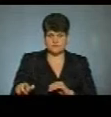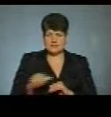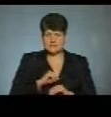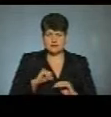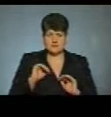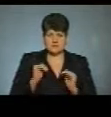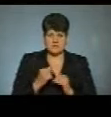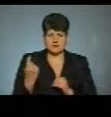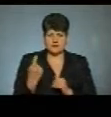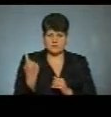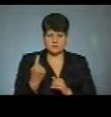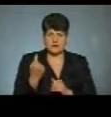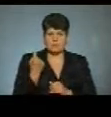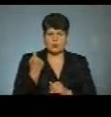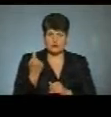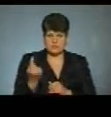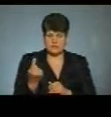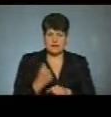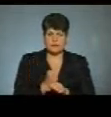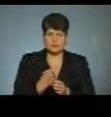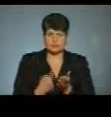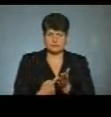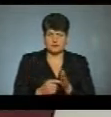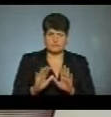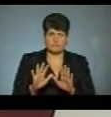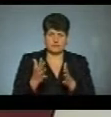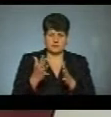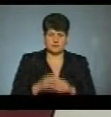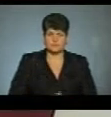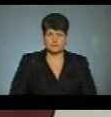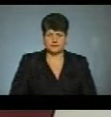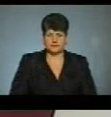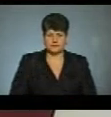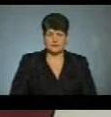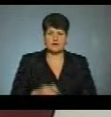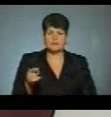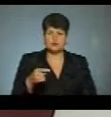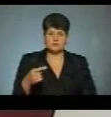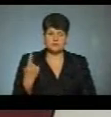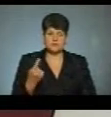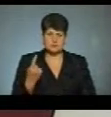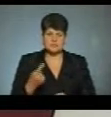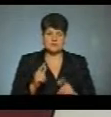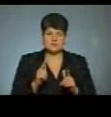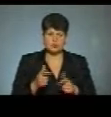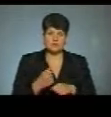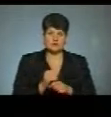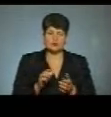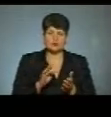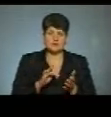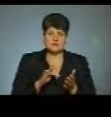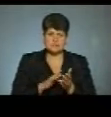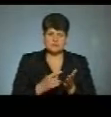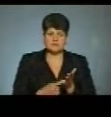у Харківській області, там один лабораторно підтверджений випадок коронавірусу. І на Тернопільщині, за даними обласного лабораторного центру,